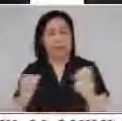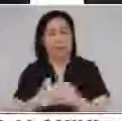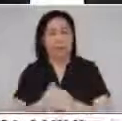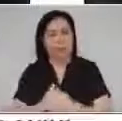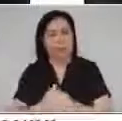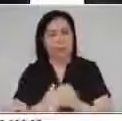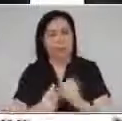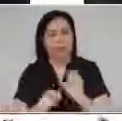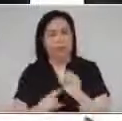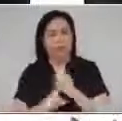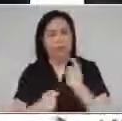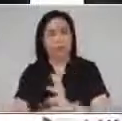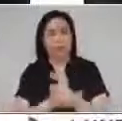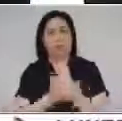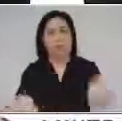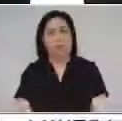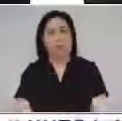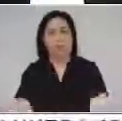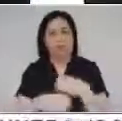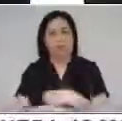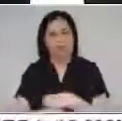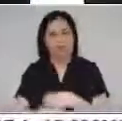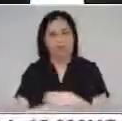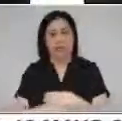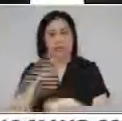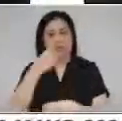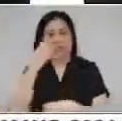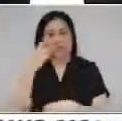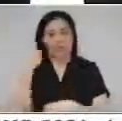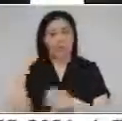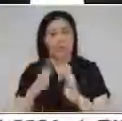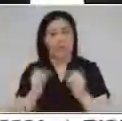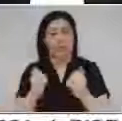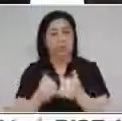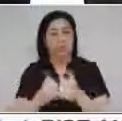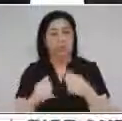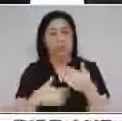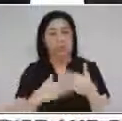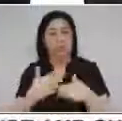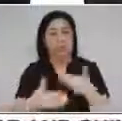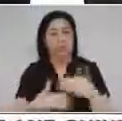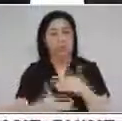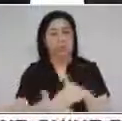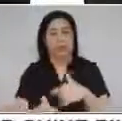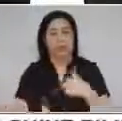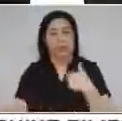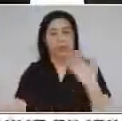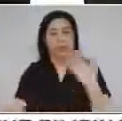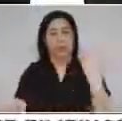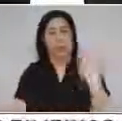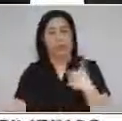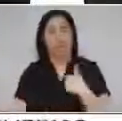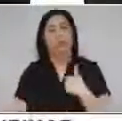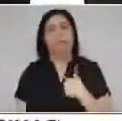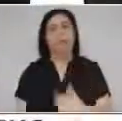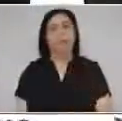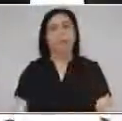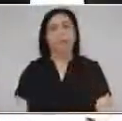Mabuhay kayo at panawagan ko lang. Ang dami itong tawag na yun dito. Tsaka marami nagre-report na mga